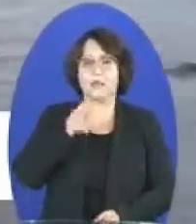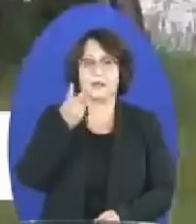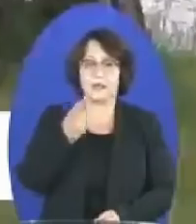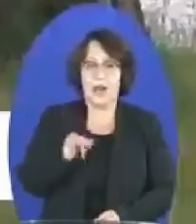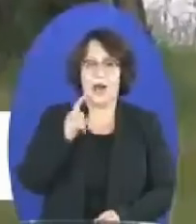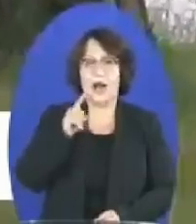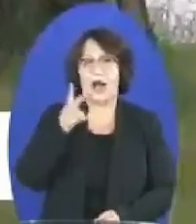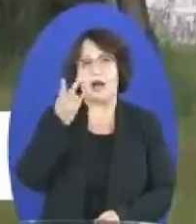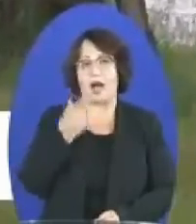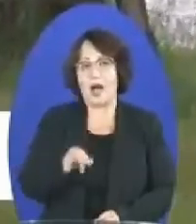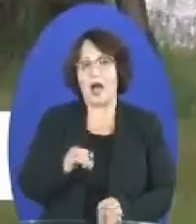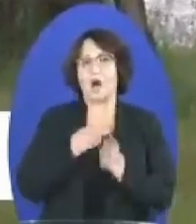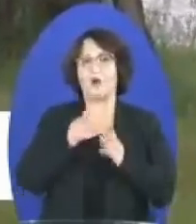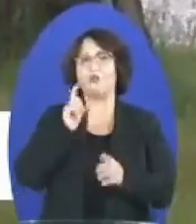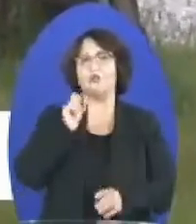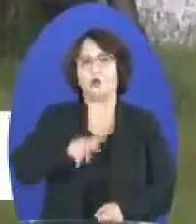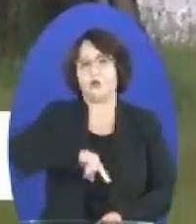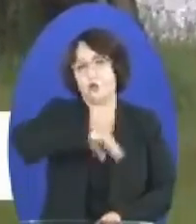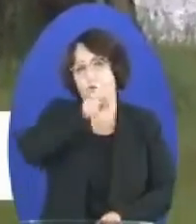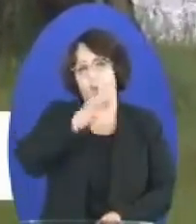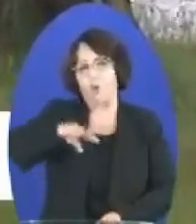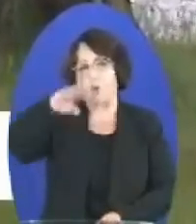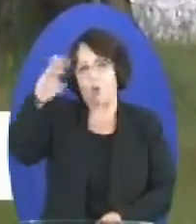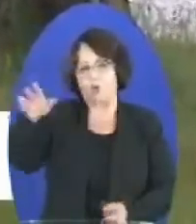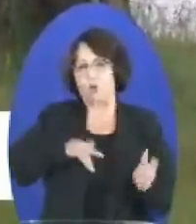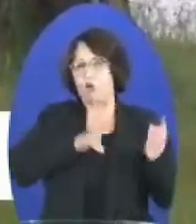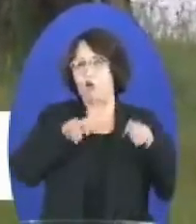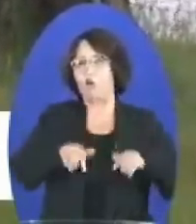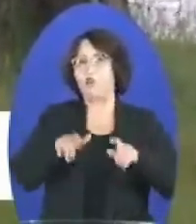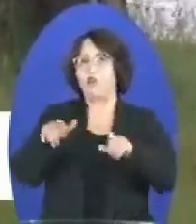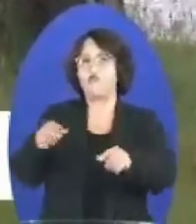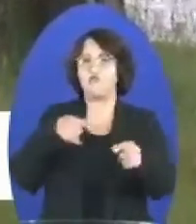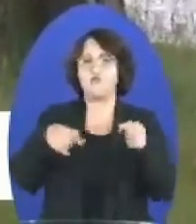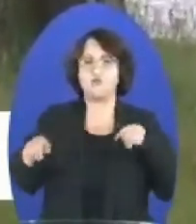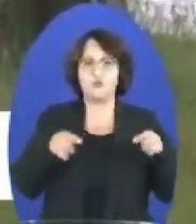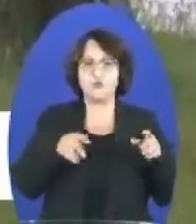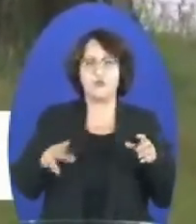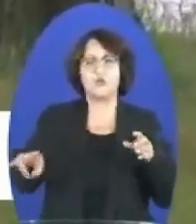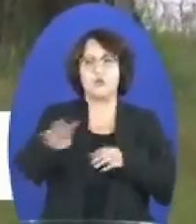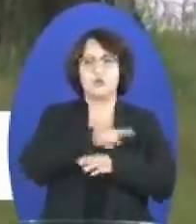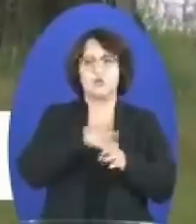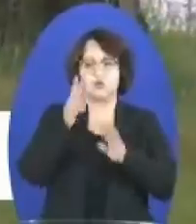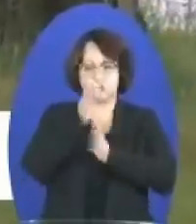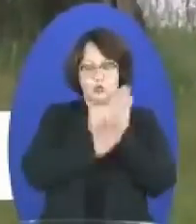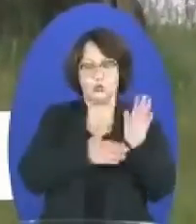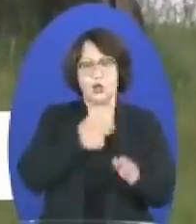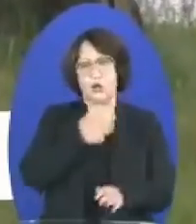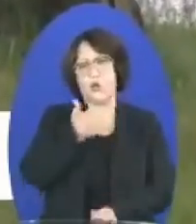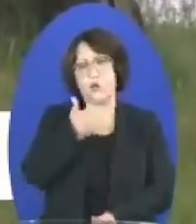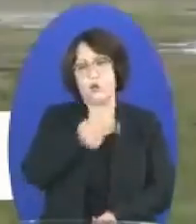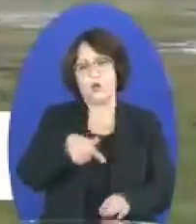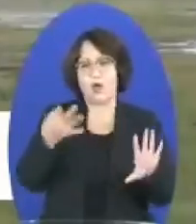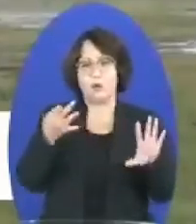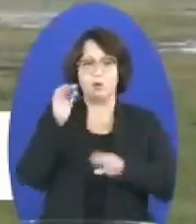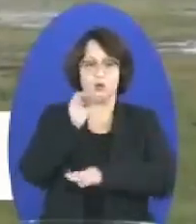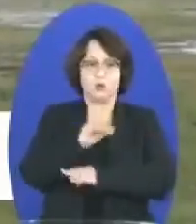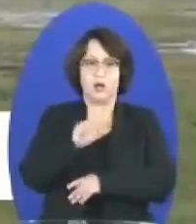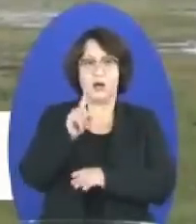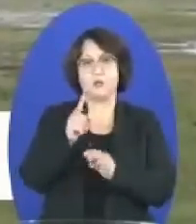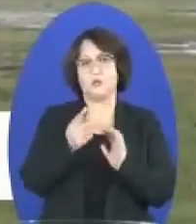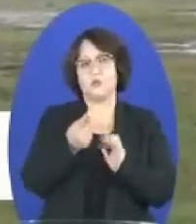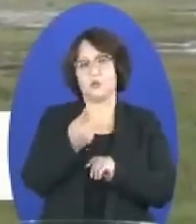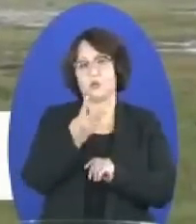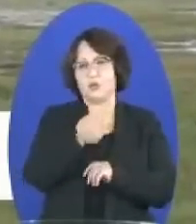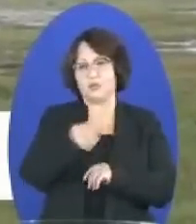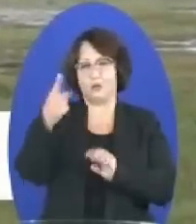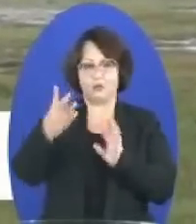нутаг, Хүрэн Бэлчээр орчим, Завхан голын их Тэрэж голын хөндөгөр шөндөө 3-8 градус, өдөртөн 14-19 градус, говийн бүс